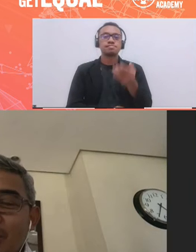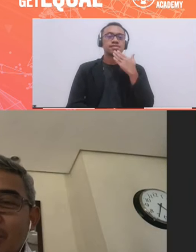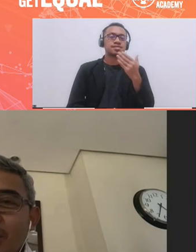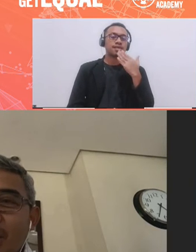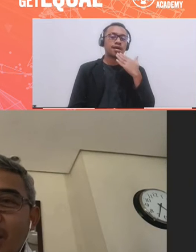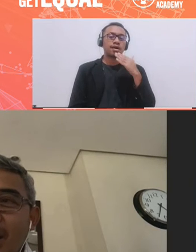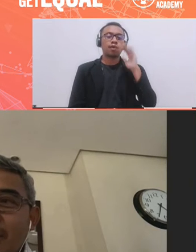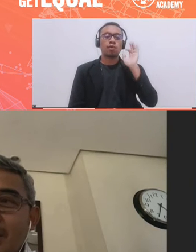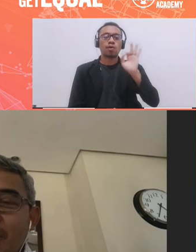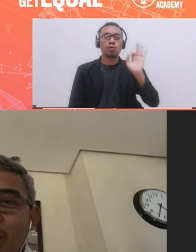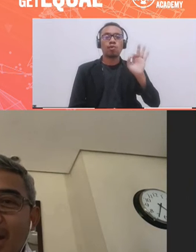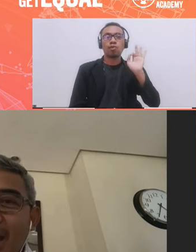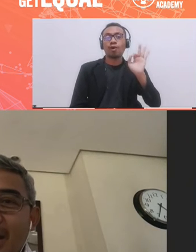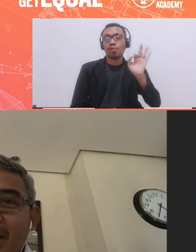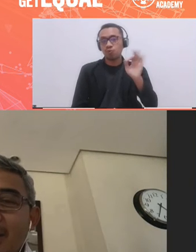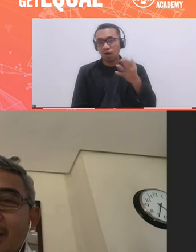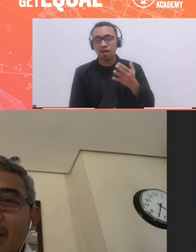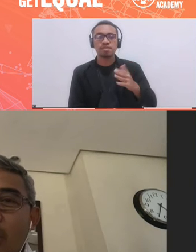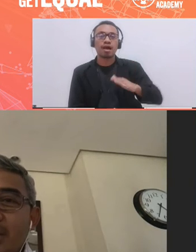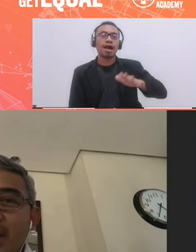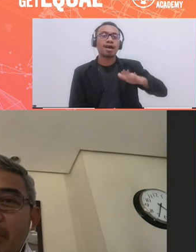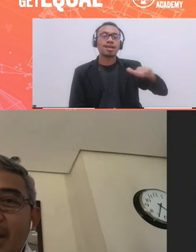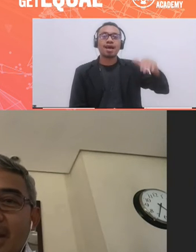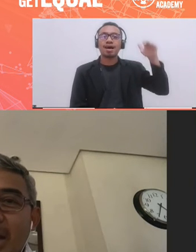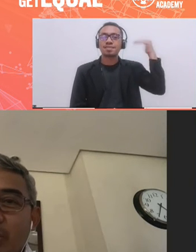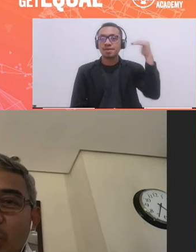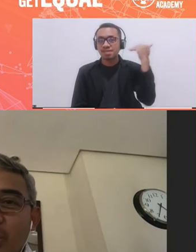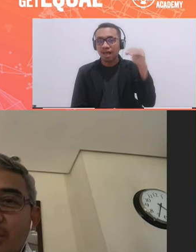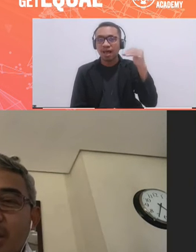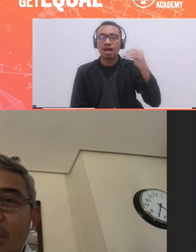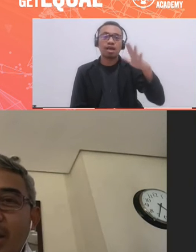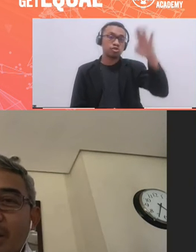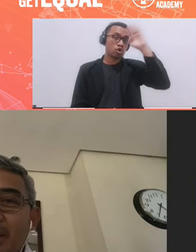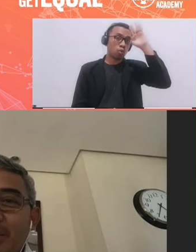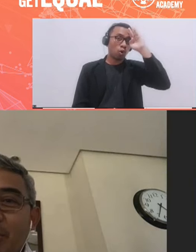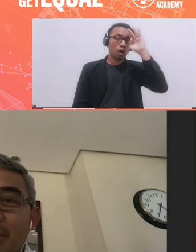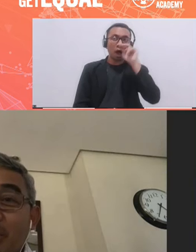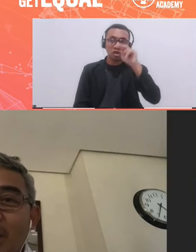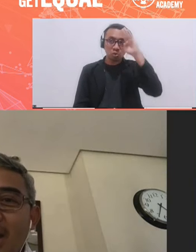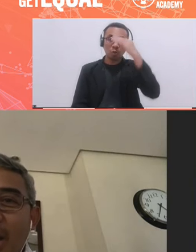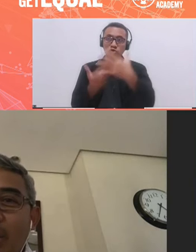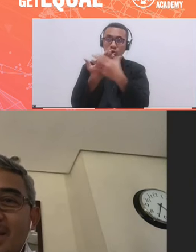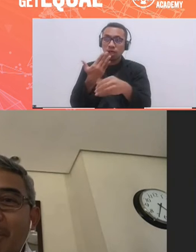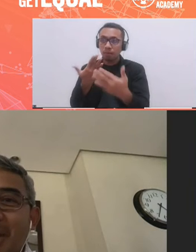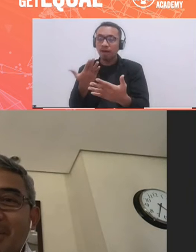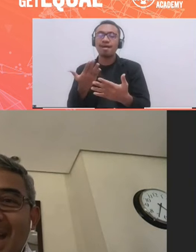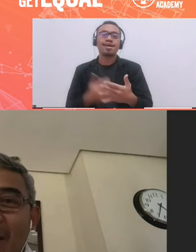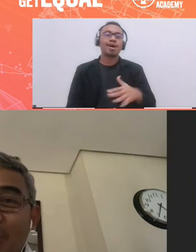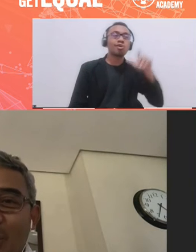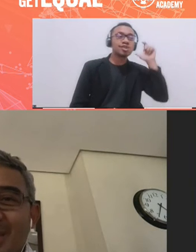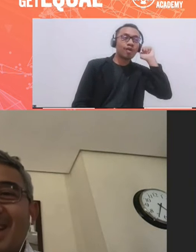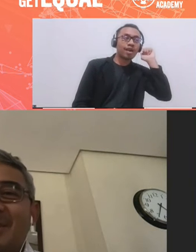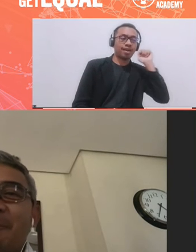remaja itu, kalau anak remajamu laki-laki, awasi apa yang dia download. Kalau anak remajamu perempuan, awasi apa yang